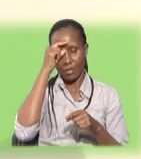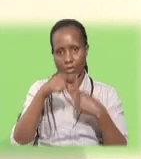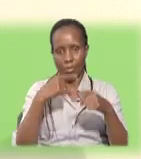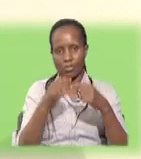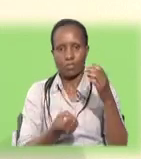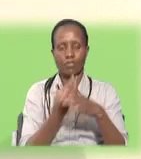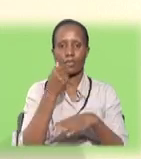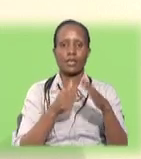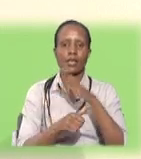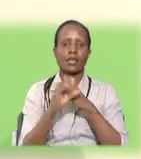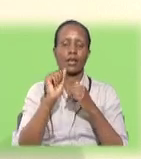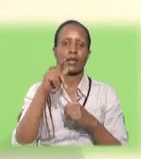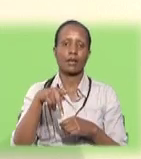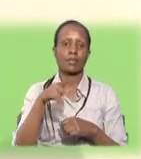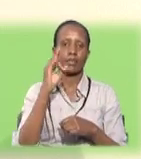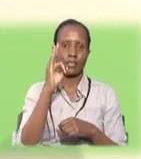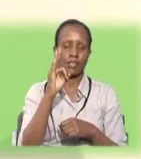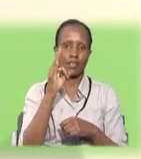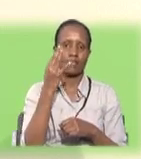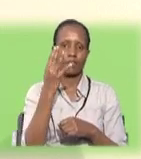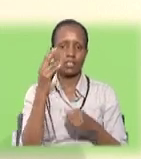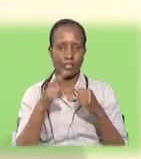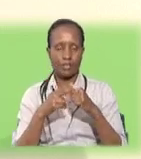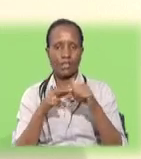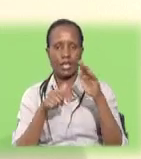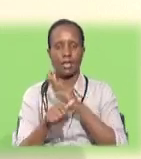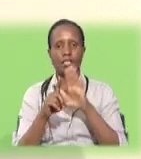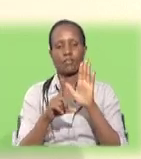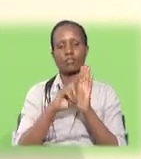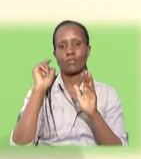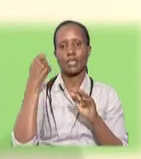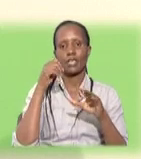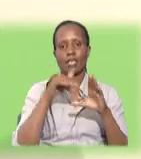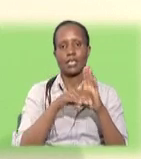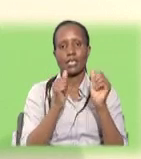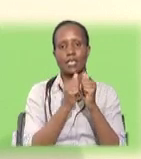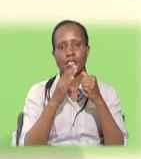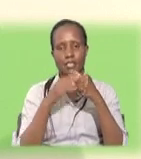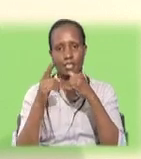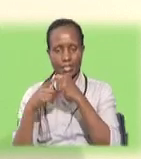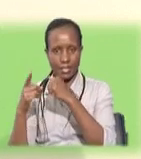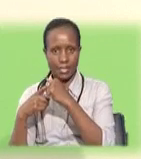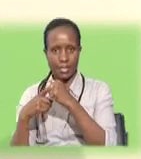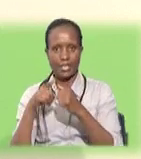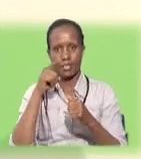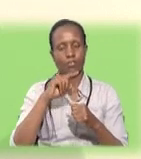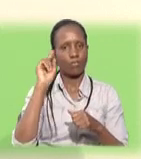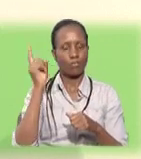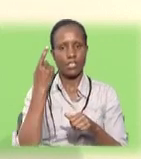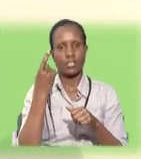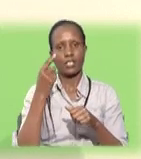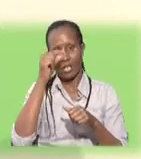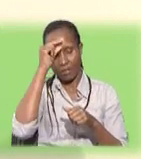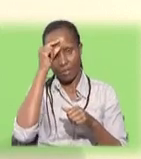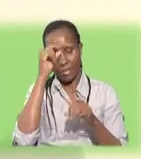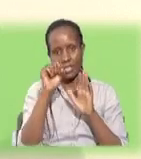formed under Cap 347 of the laws of Kenya in 1966, being one of the first